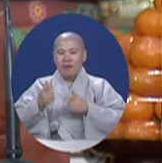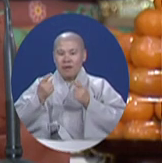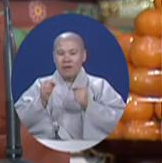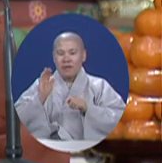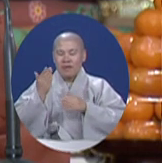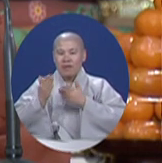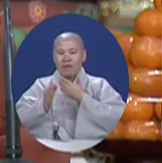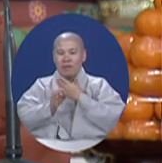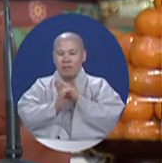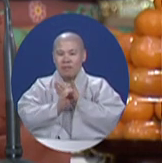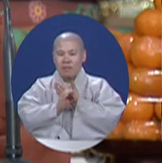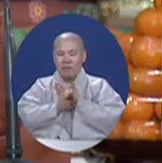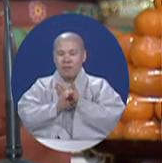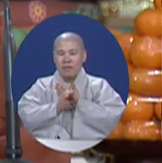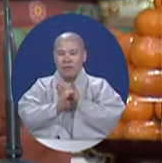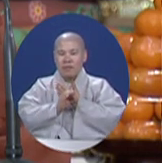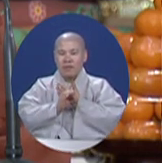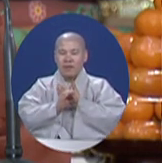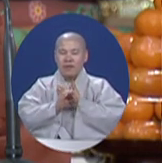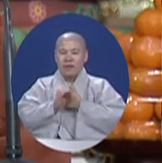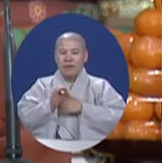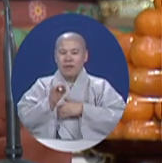되면은 그